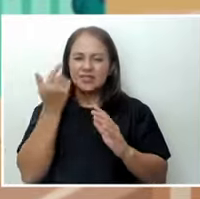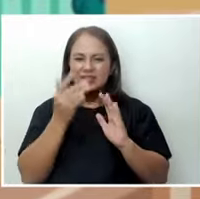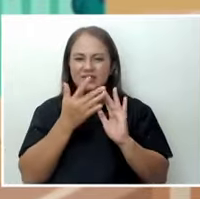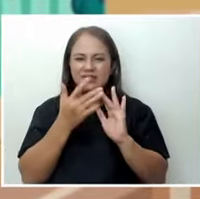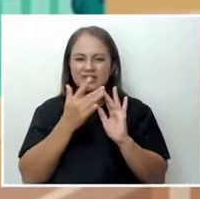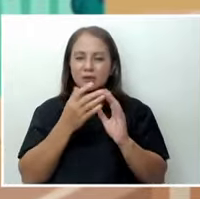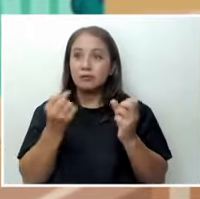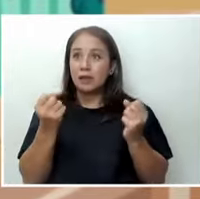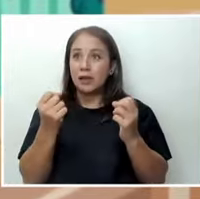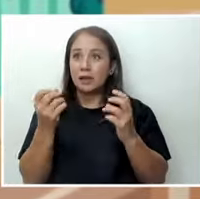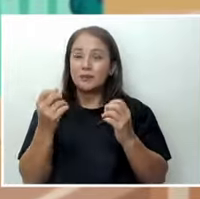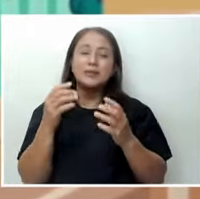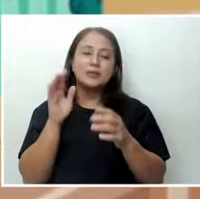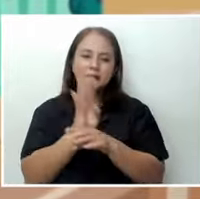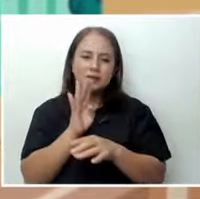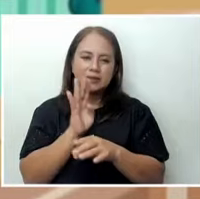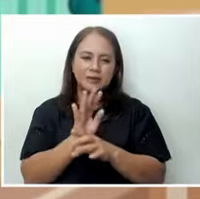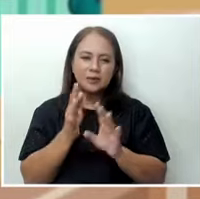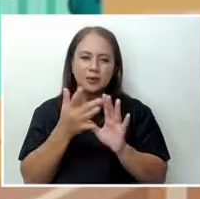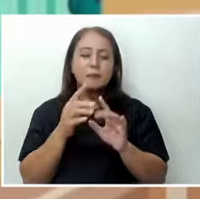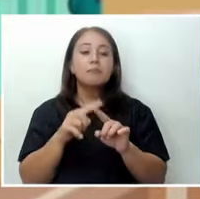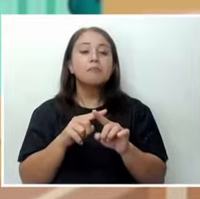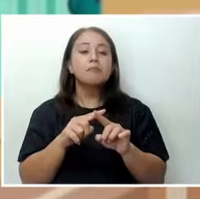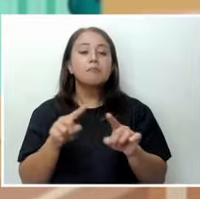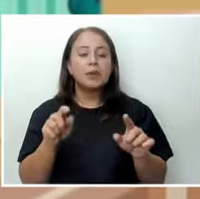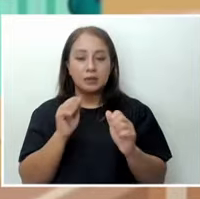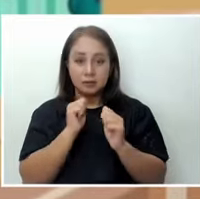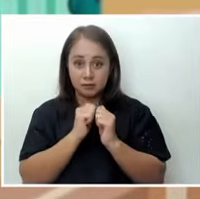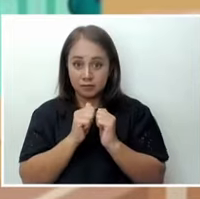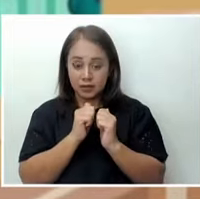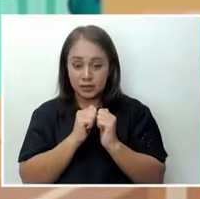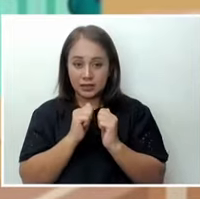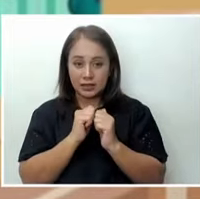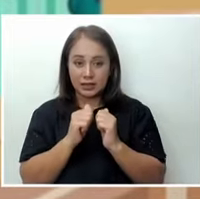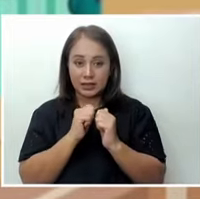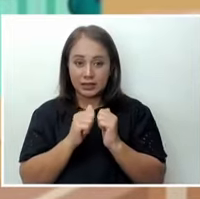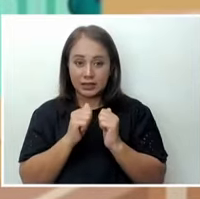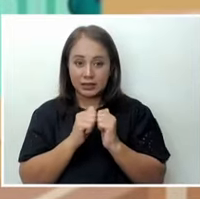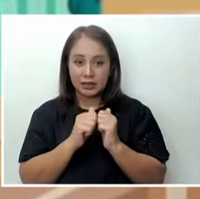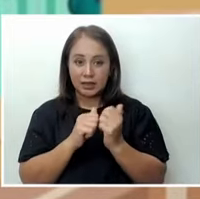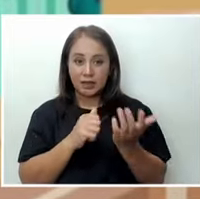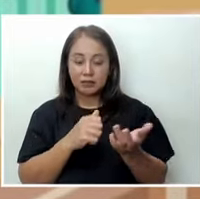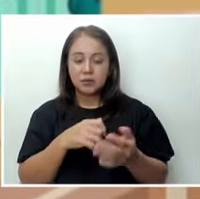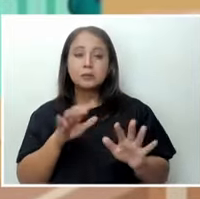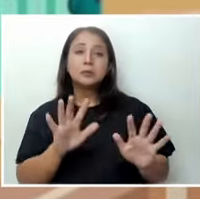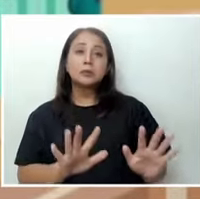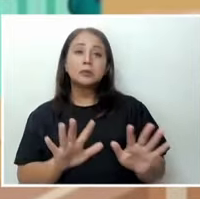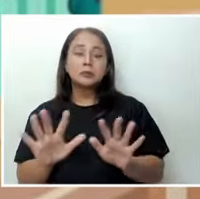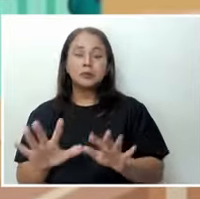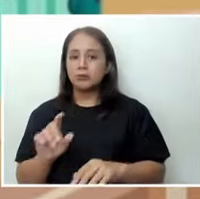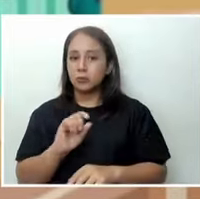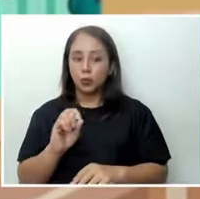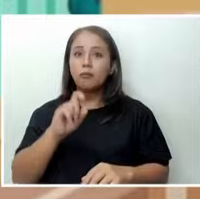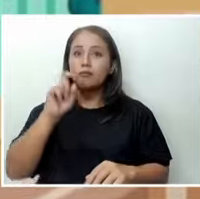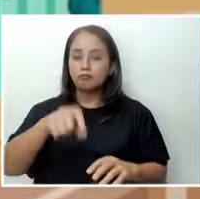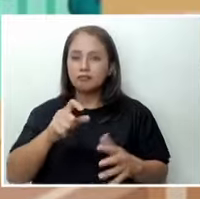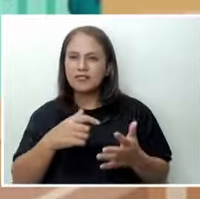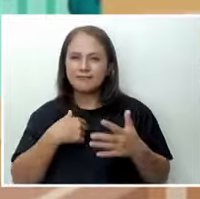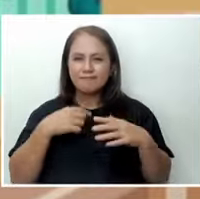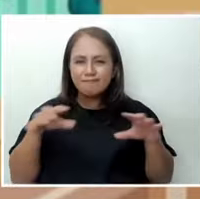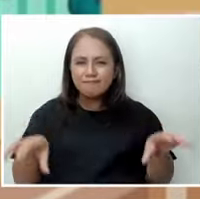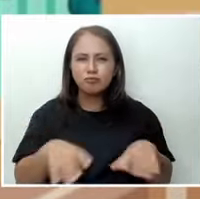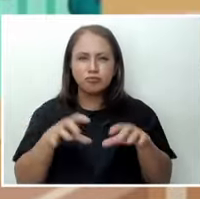magnegosyo online. Pero hindi ibig sabihin yan, petix na. Kailangan masigasig at masipag